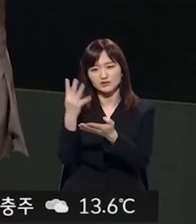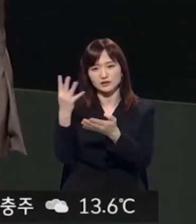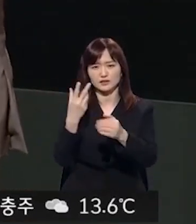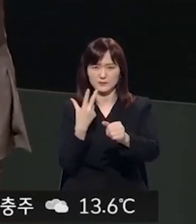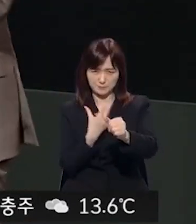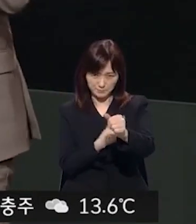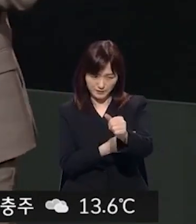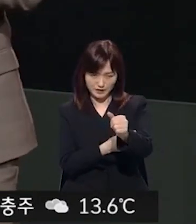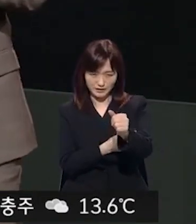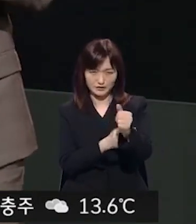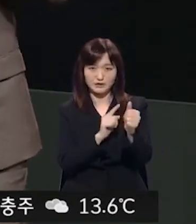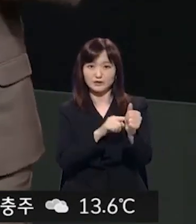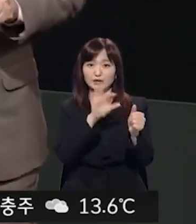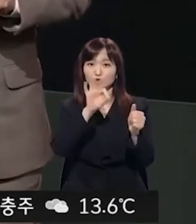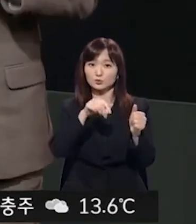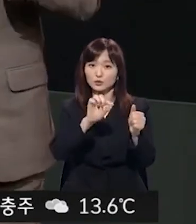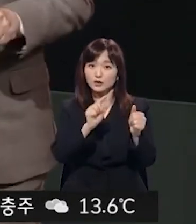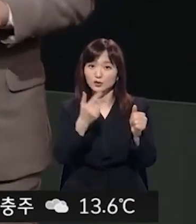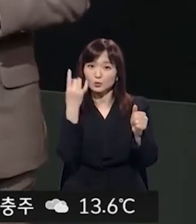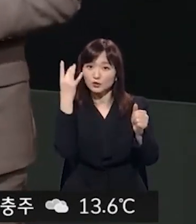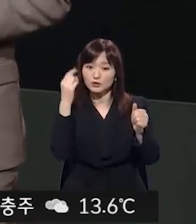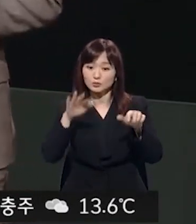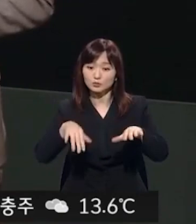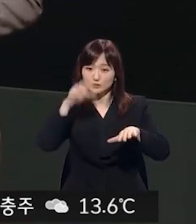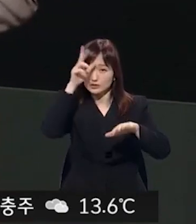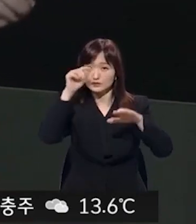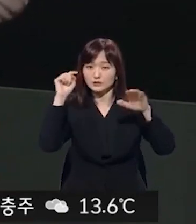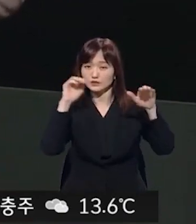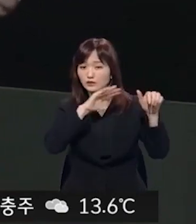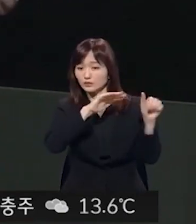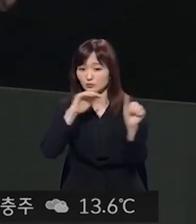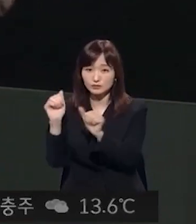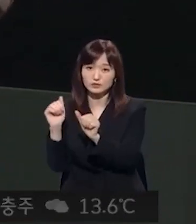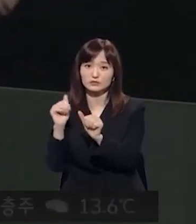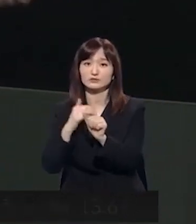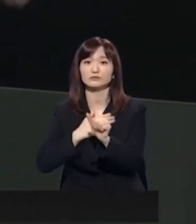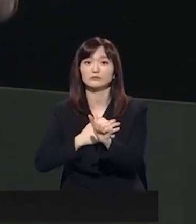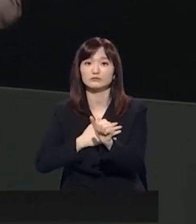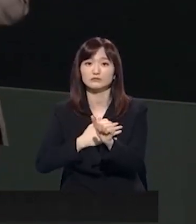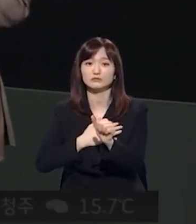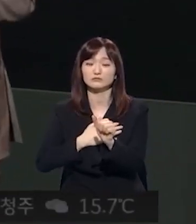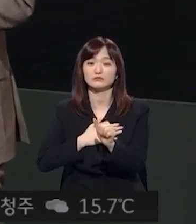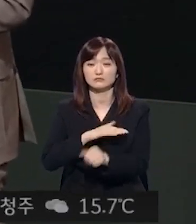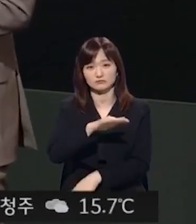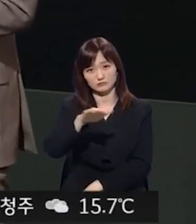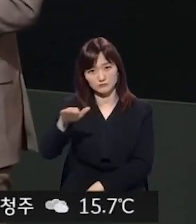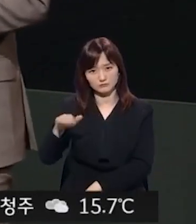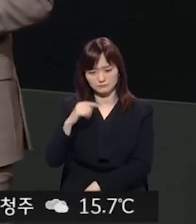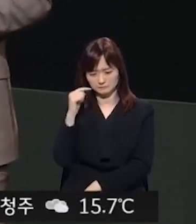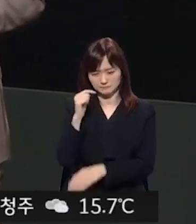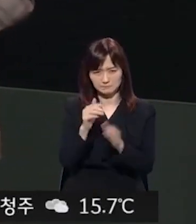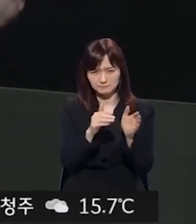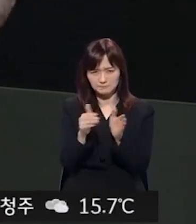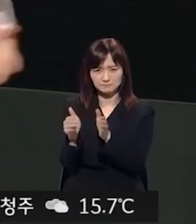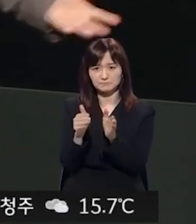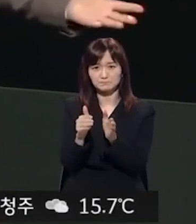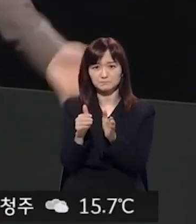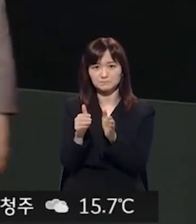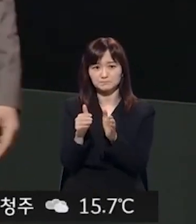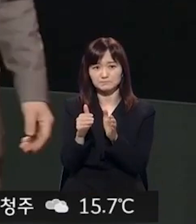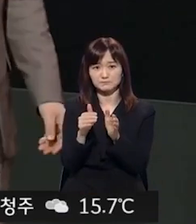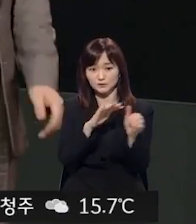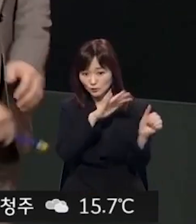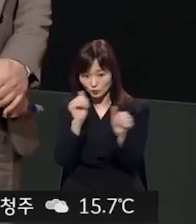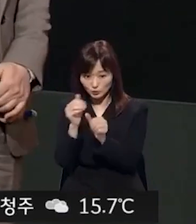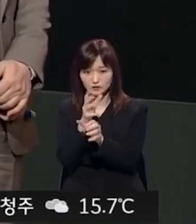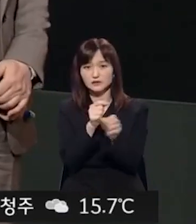유아인 씨 원래대로라면 오늘 오늘 경찰 소환되는 줄 알았는데 그래서 저희도이 만반의 준비를 하고 있었는데 이게